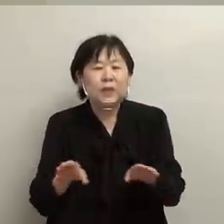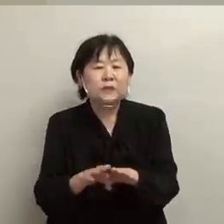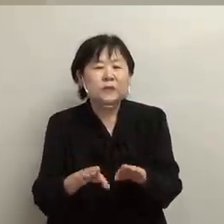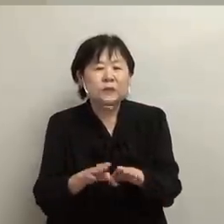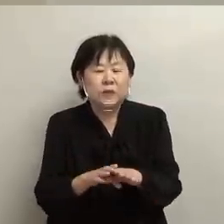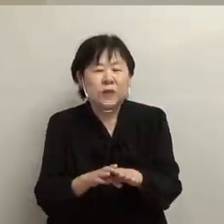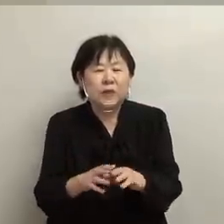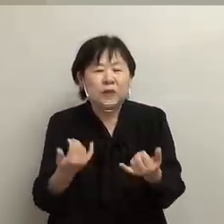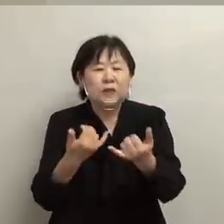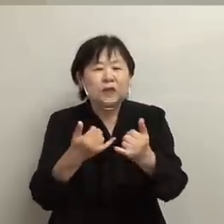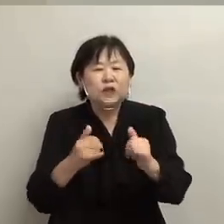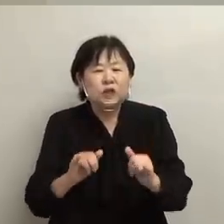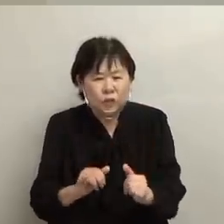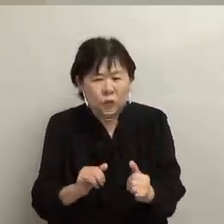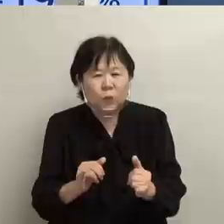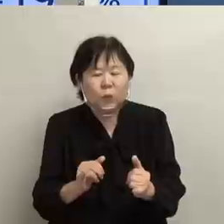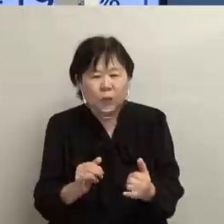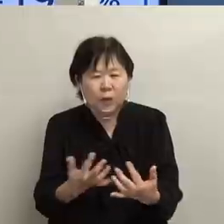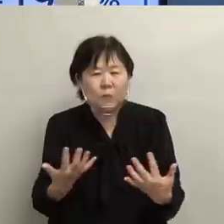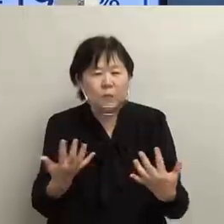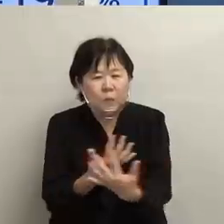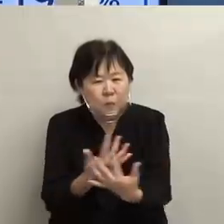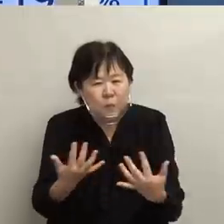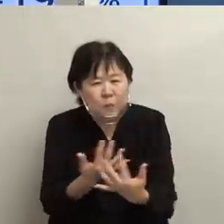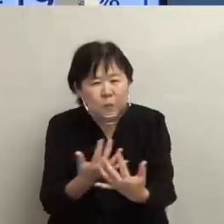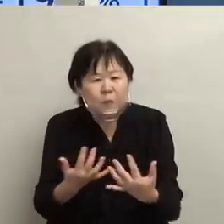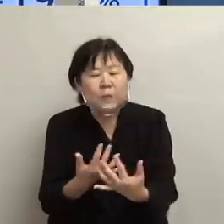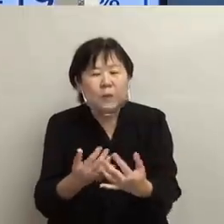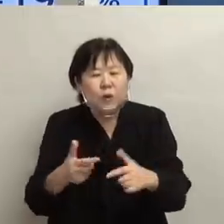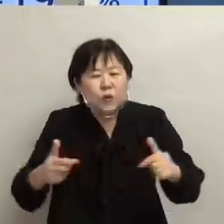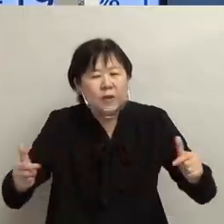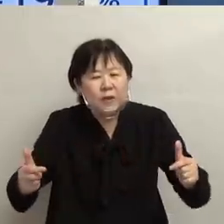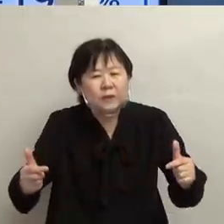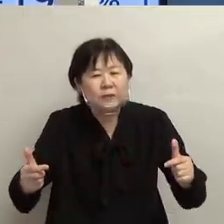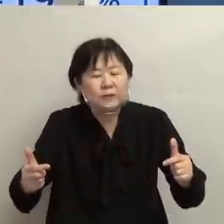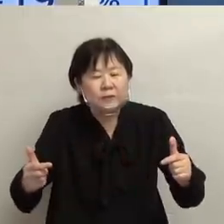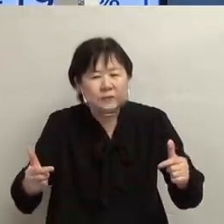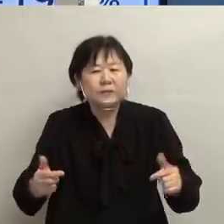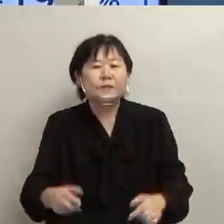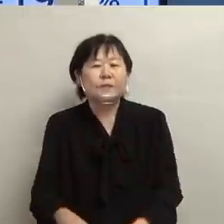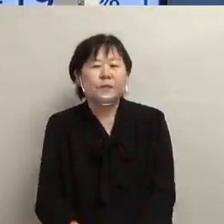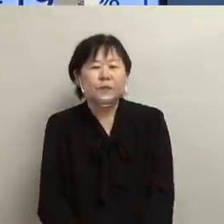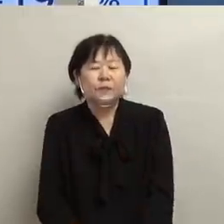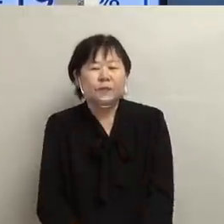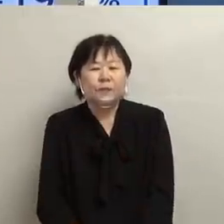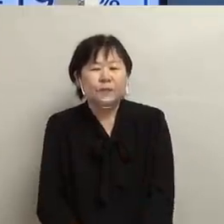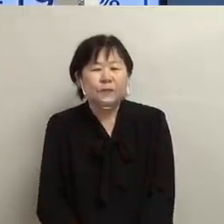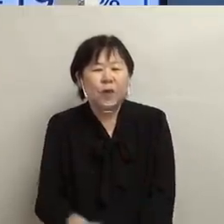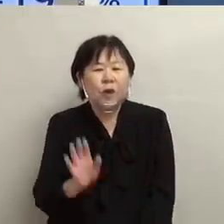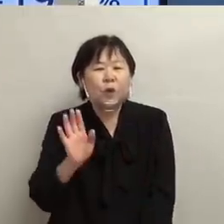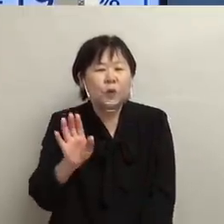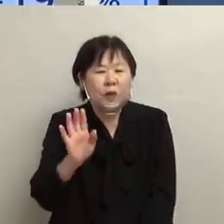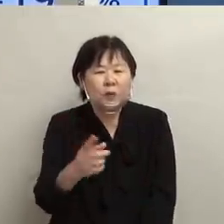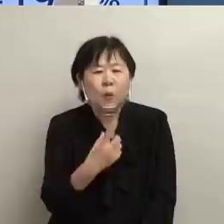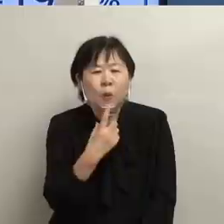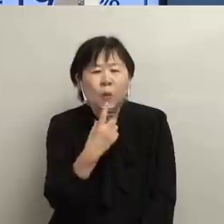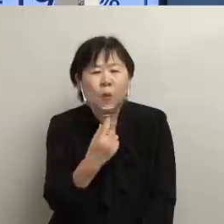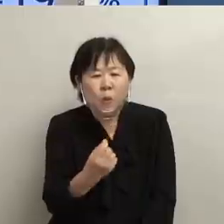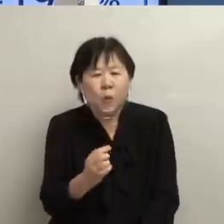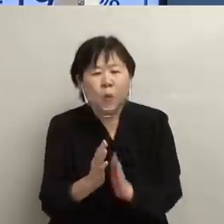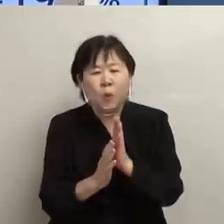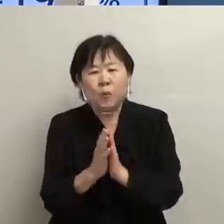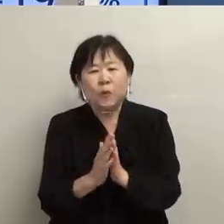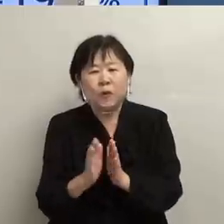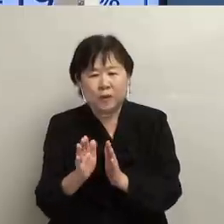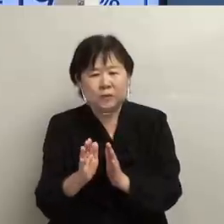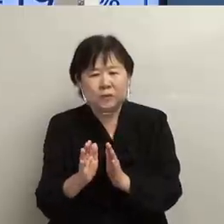人流が増加しているということも影響していると私たちは分析していますこれからも迎えるわけですがシャラに